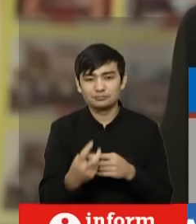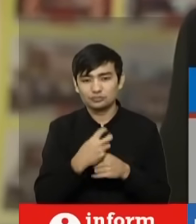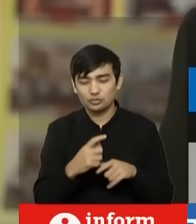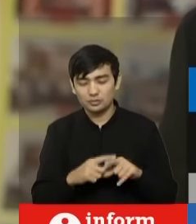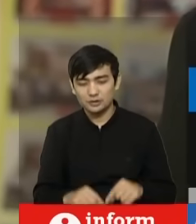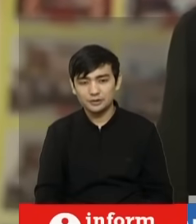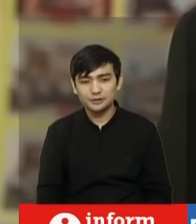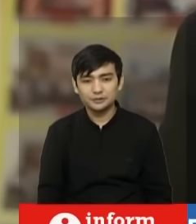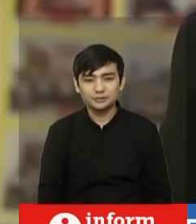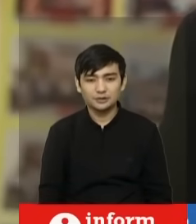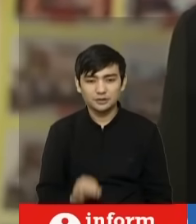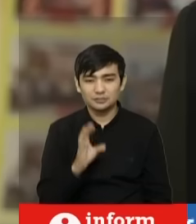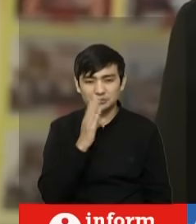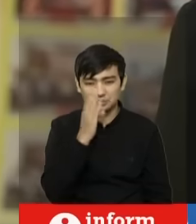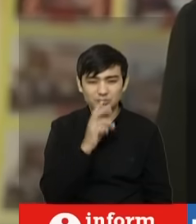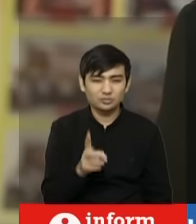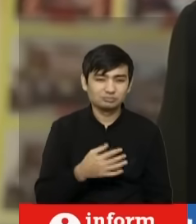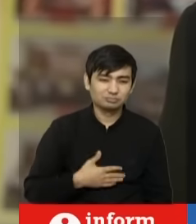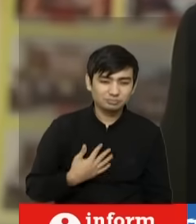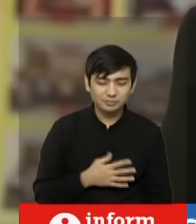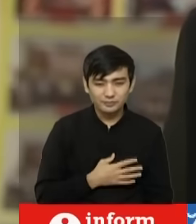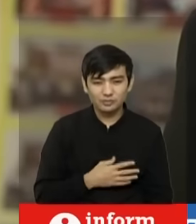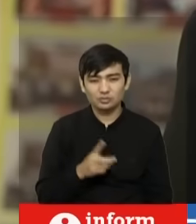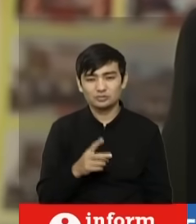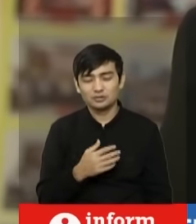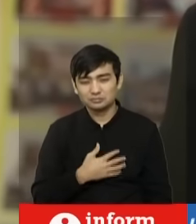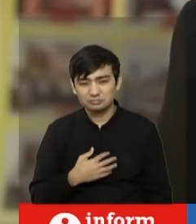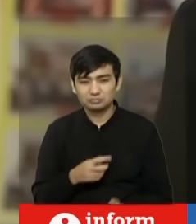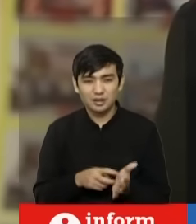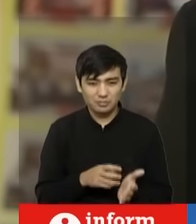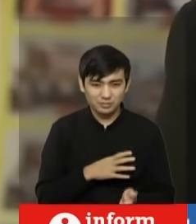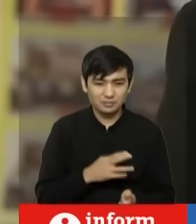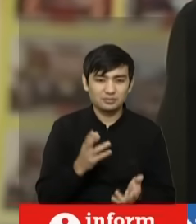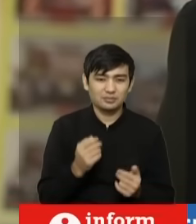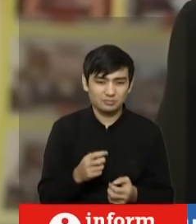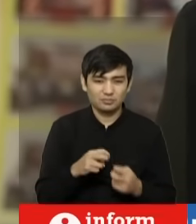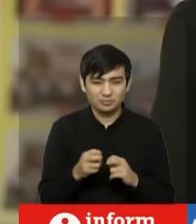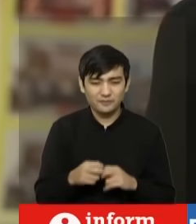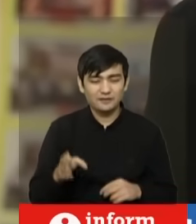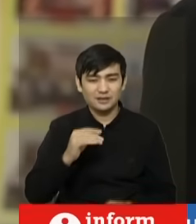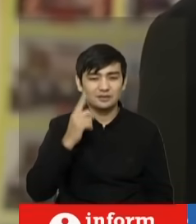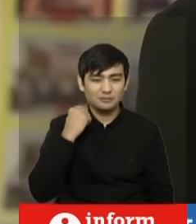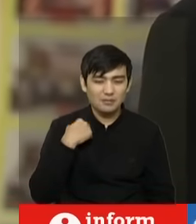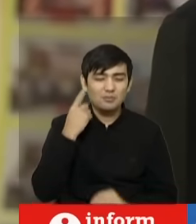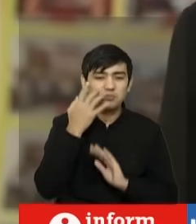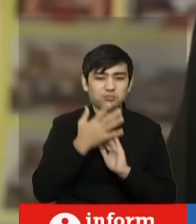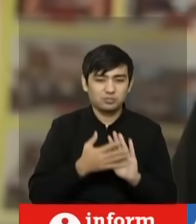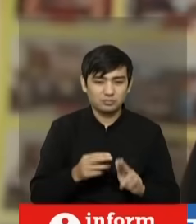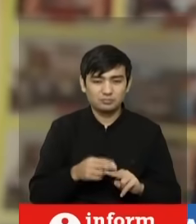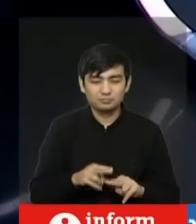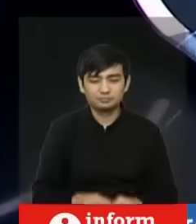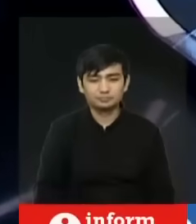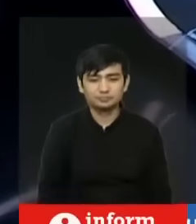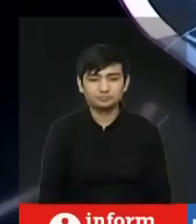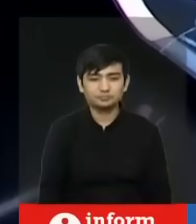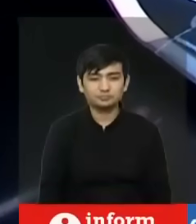Енді ата-аналардың алаңдайтын мәселесін біздер түсініп отырмыз.